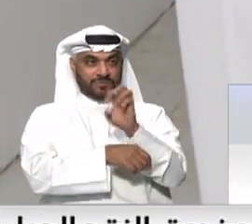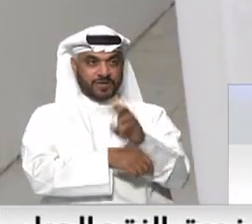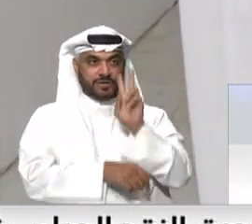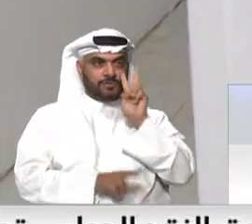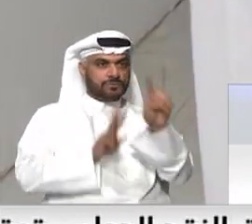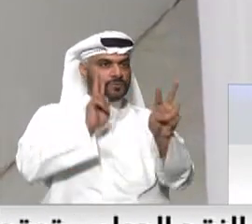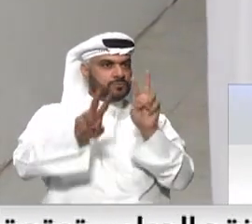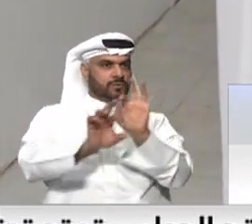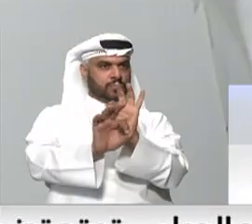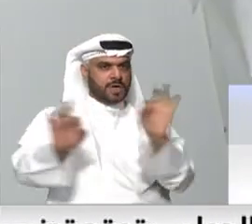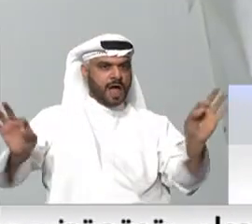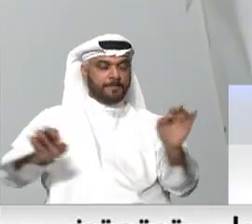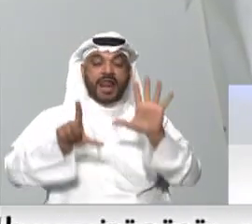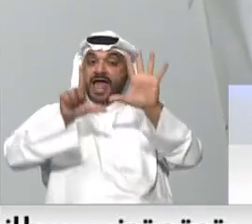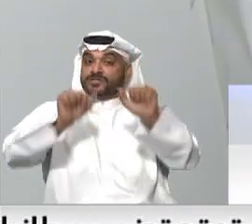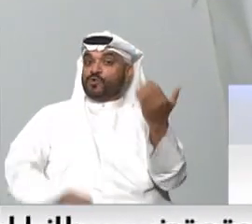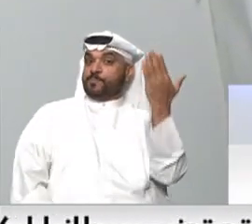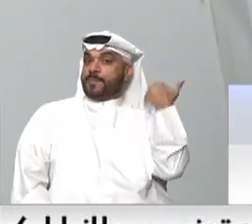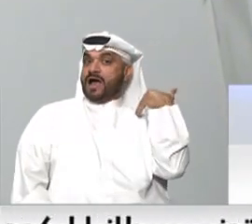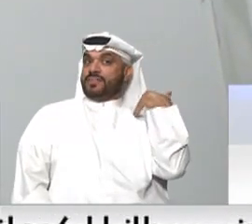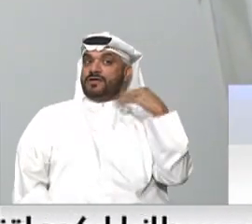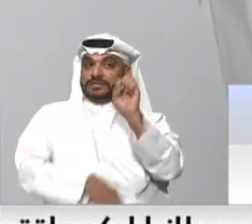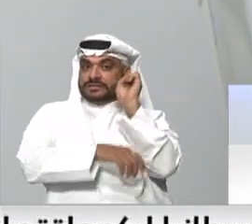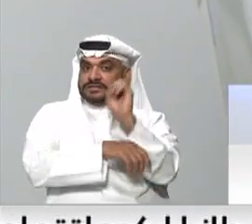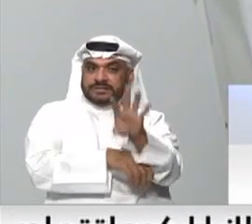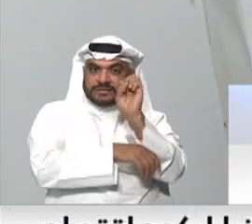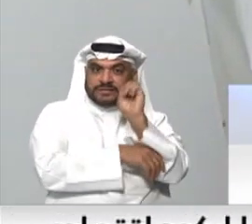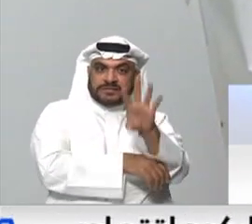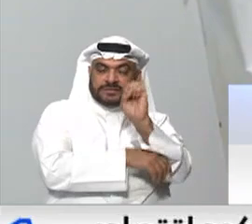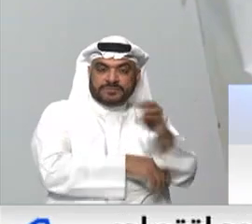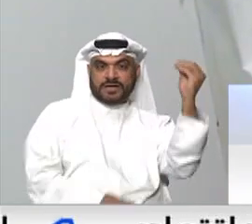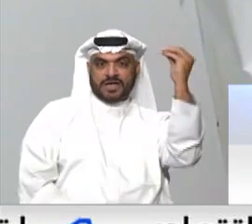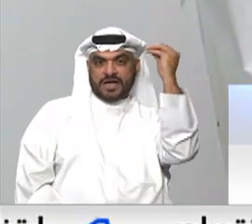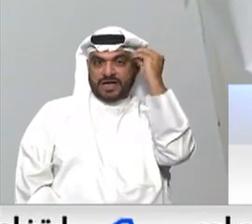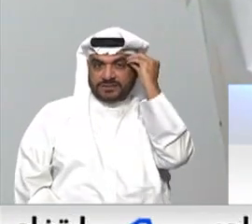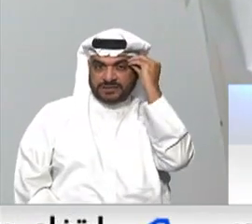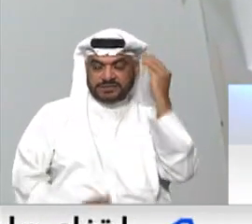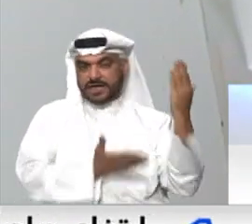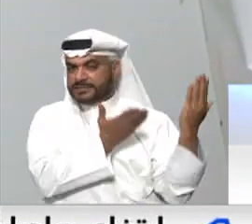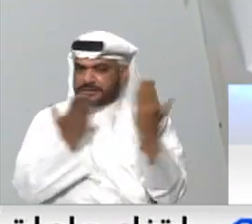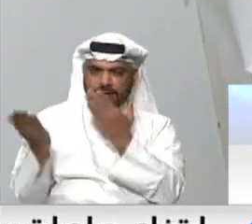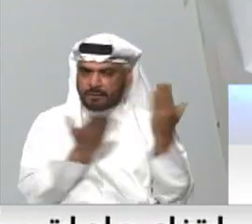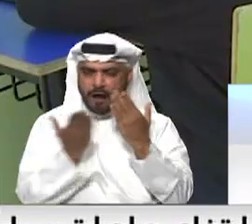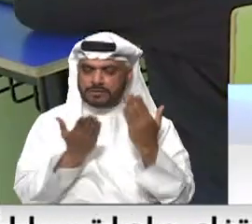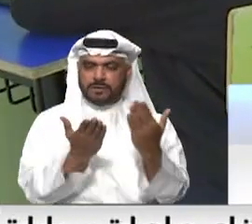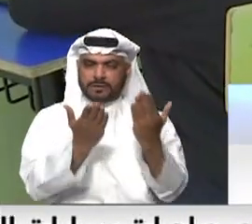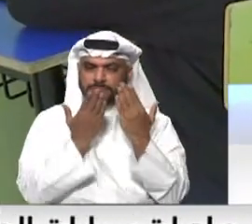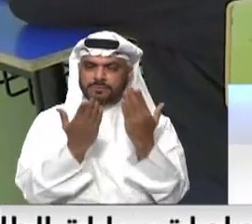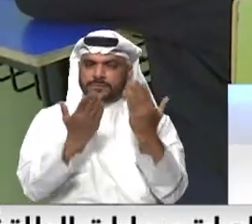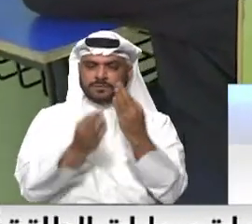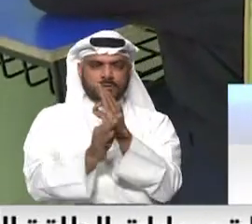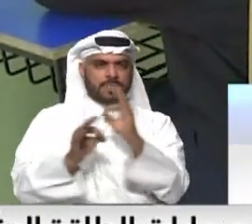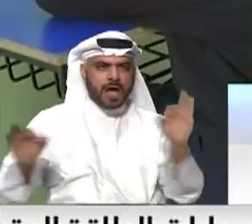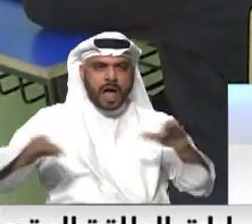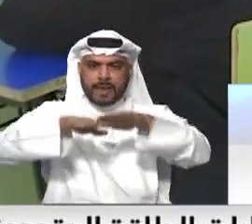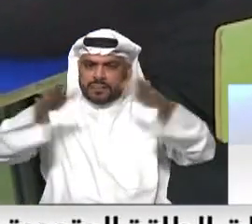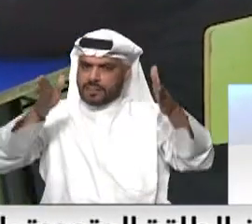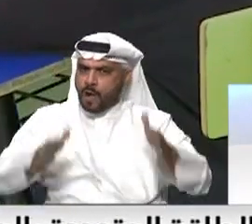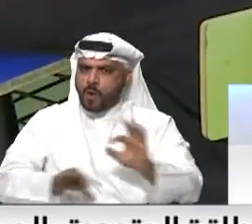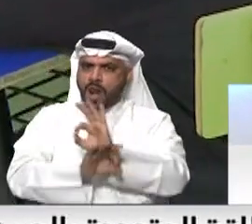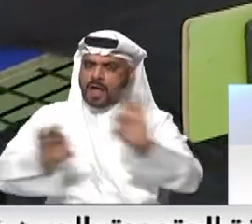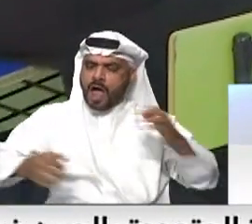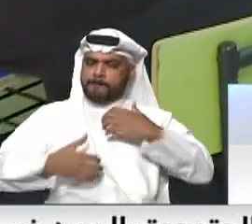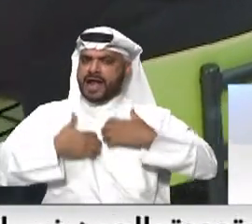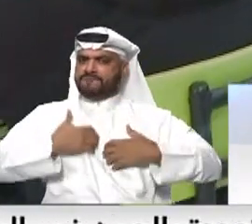اطلقت الاسبوع الماضي حملتها التوعويه تحت شعار استعد التي استهدفت تهيئه الطالب نفسيا